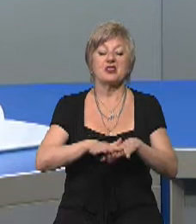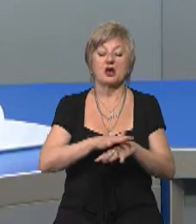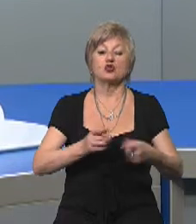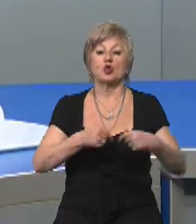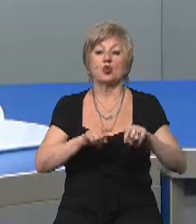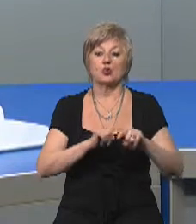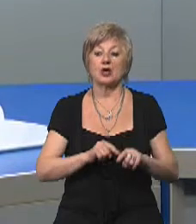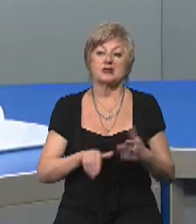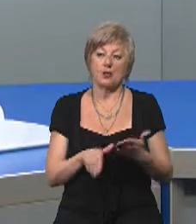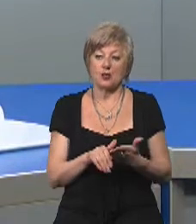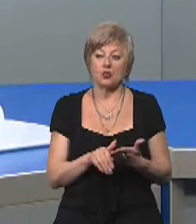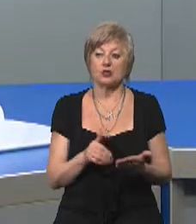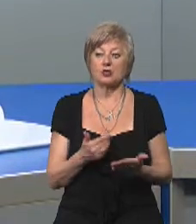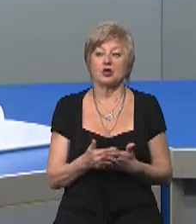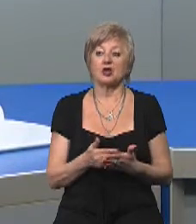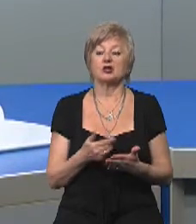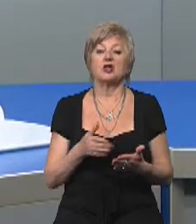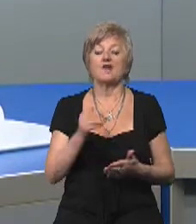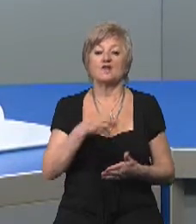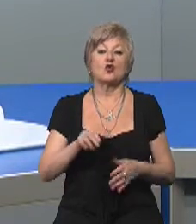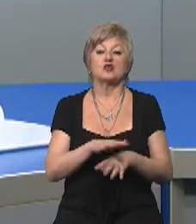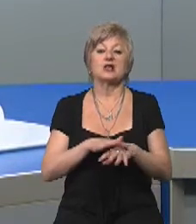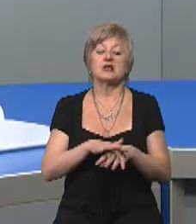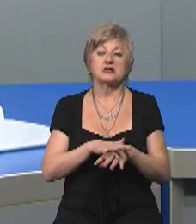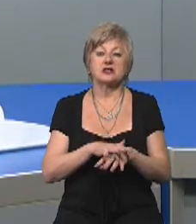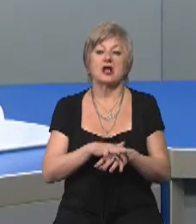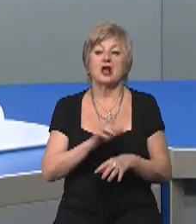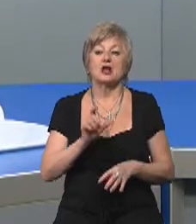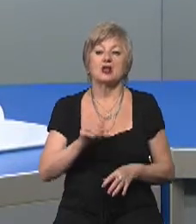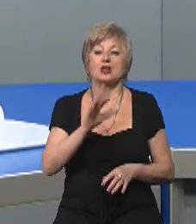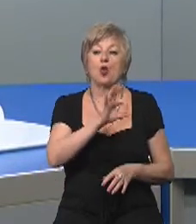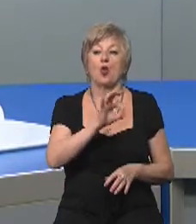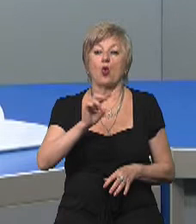організації, донори. Так, наприклад, Фонд народонаселення ООН, він